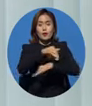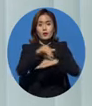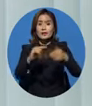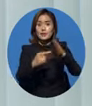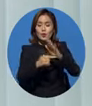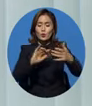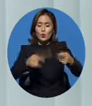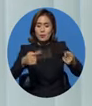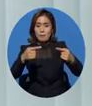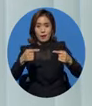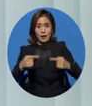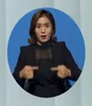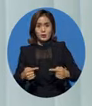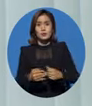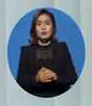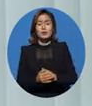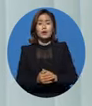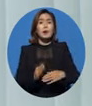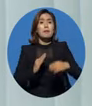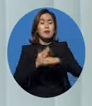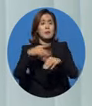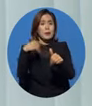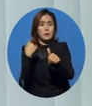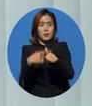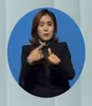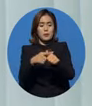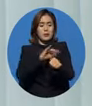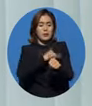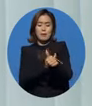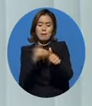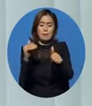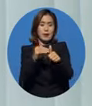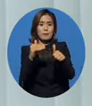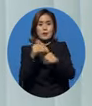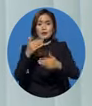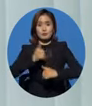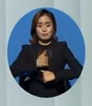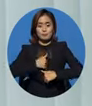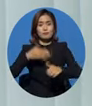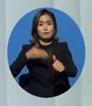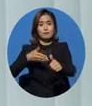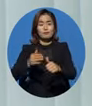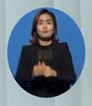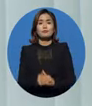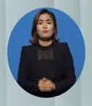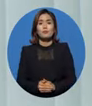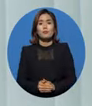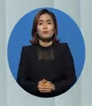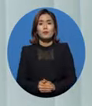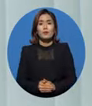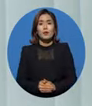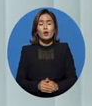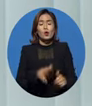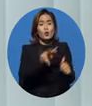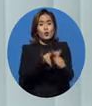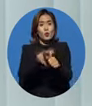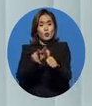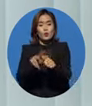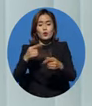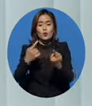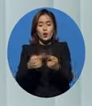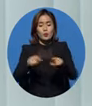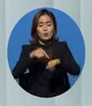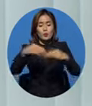토론에 임해 주시고 지나친 비방과 인신 공격을 삼가해 주시기 바랍니다 먼저 칵 후보가 더불어